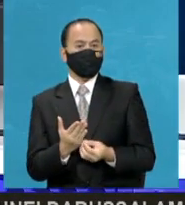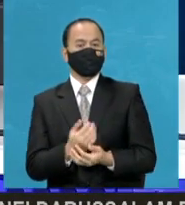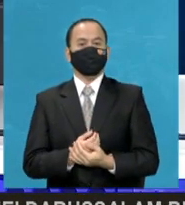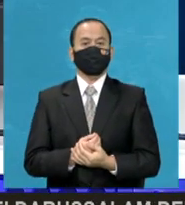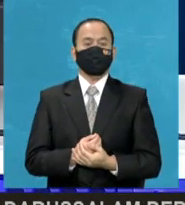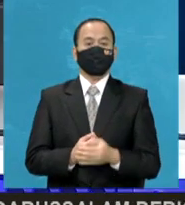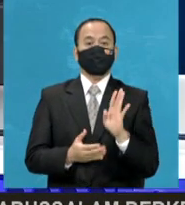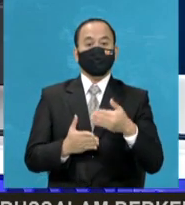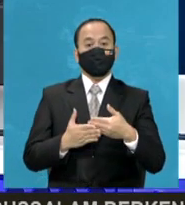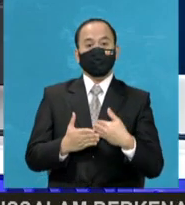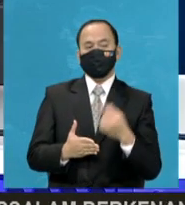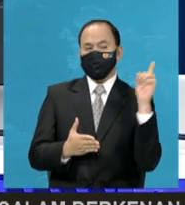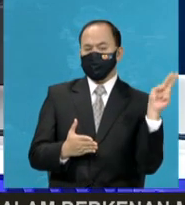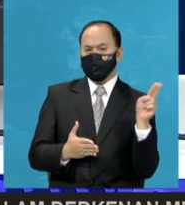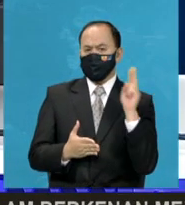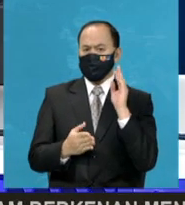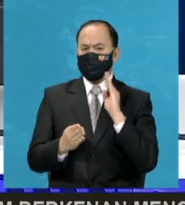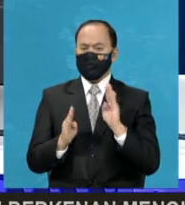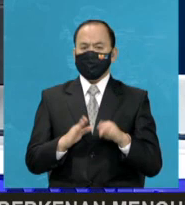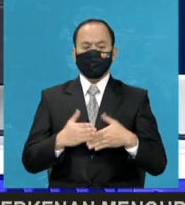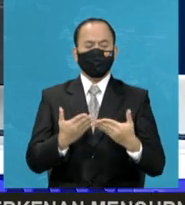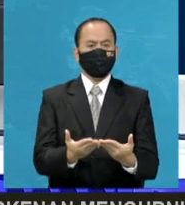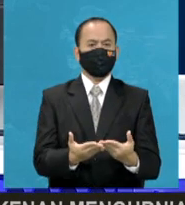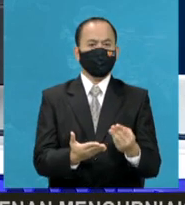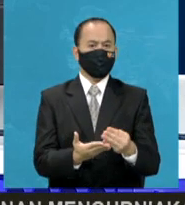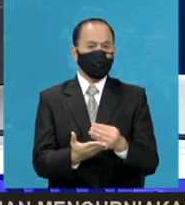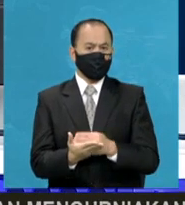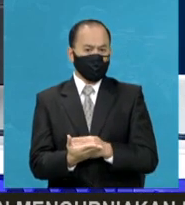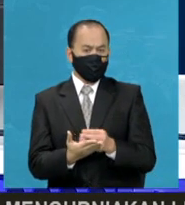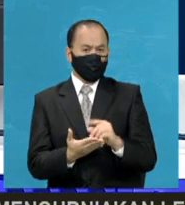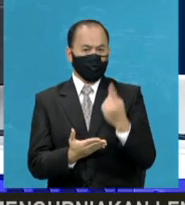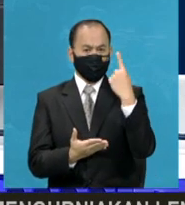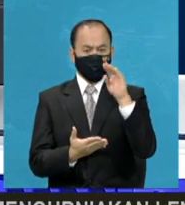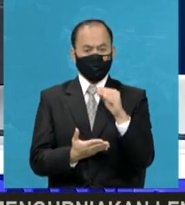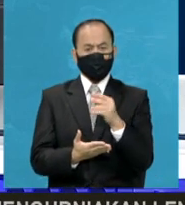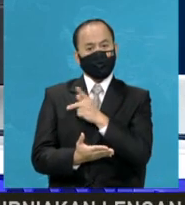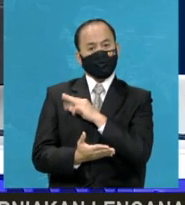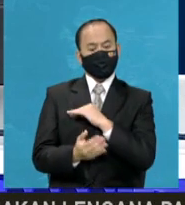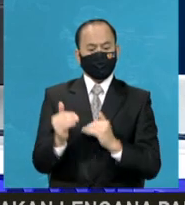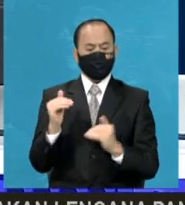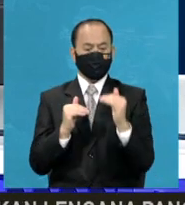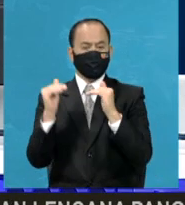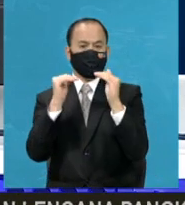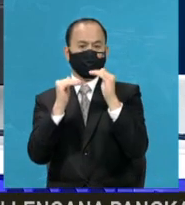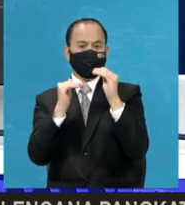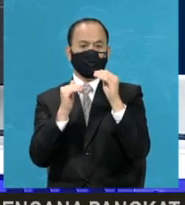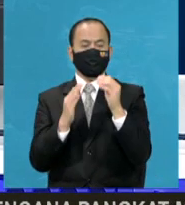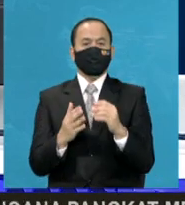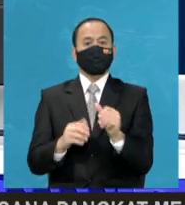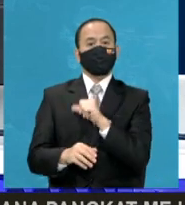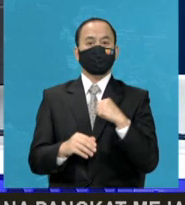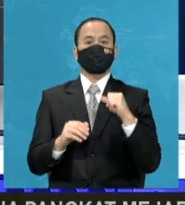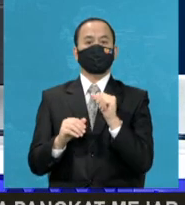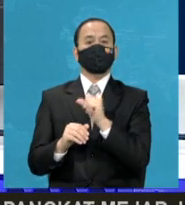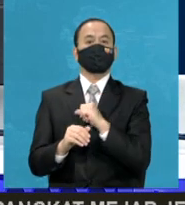sebelum sedang mendengarkan pembentangan usul peruntukan sebagai Kementerian Pembangunan ahli-ahli dewan meloloskan